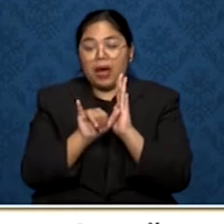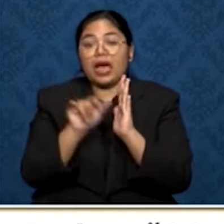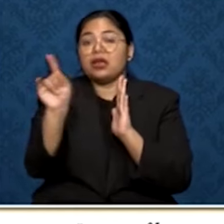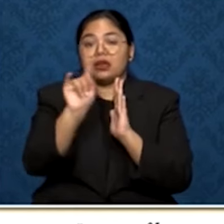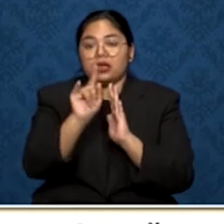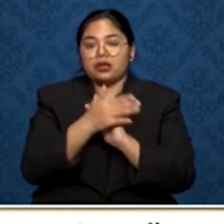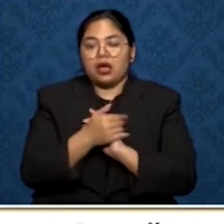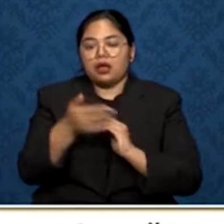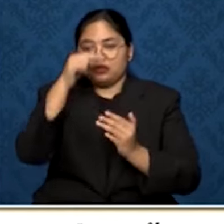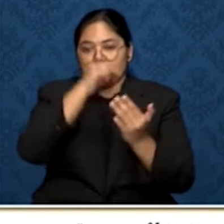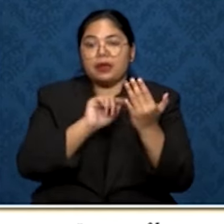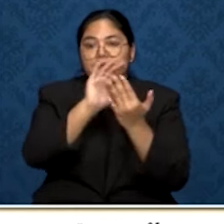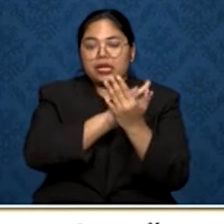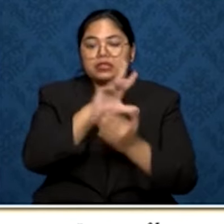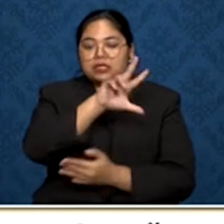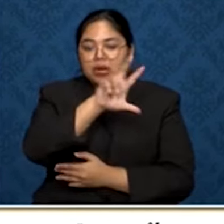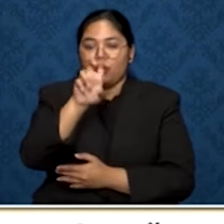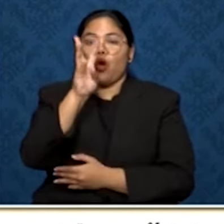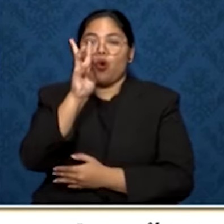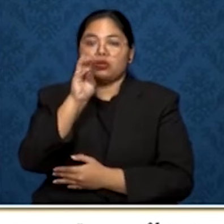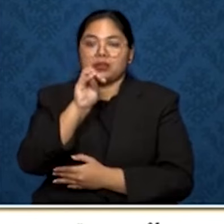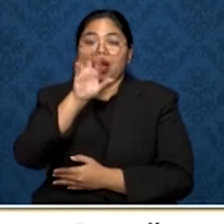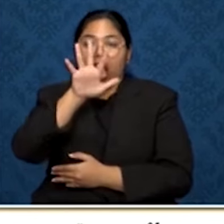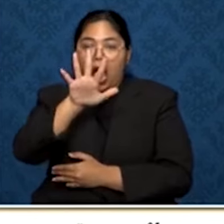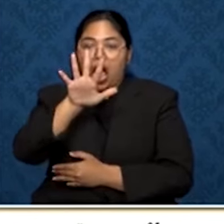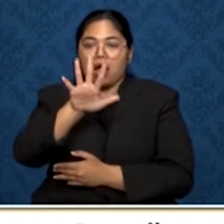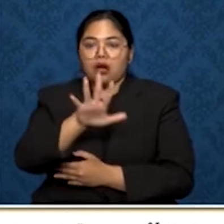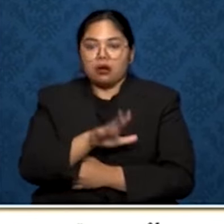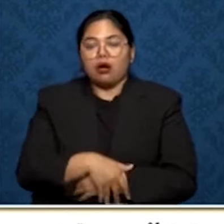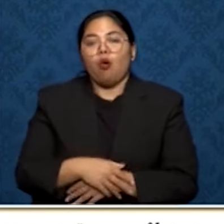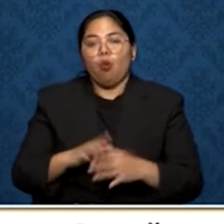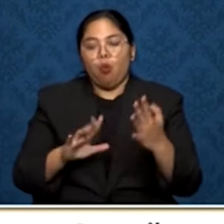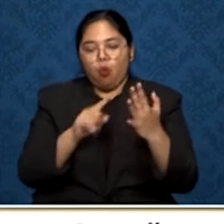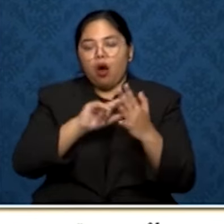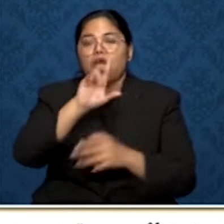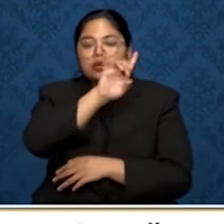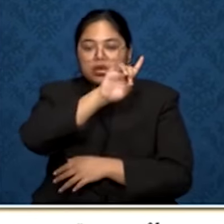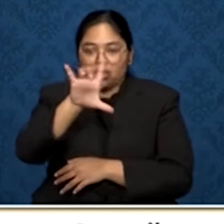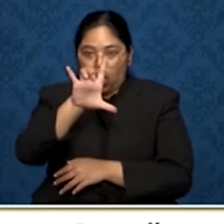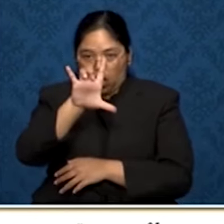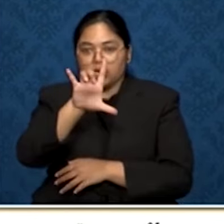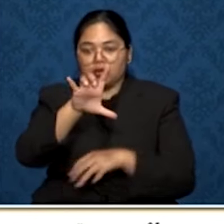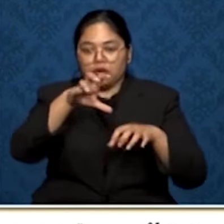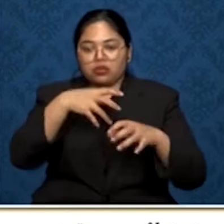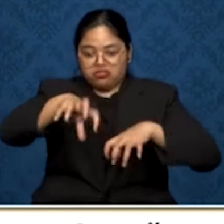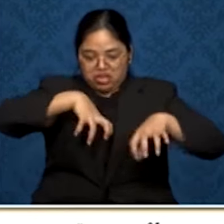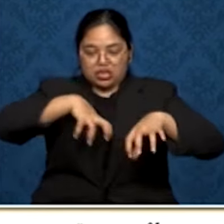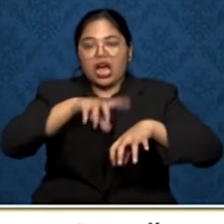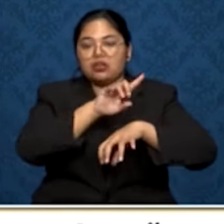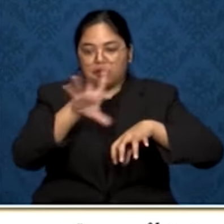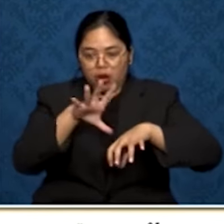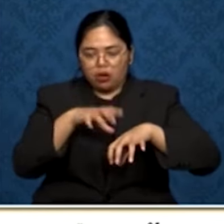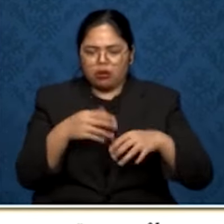ครับ 365 วัน เราจะมี 1, อีเวนต์ครับถายประหาร หารมาเฉลี่ยววนละ 27